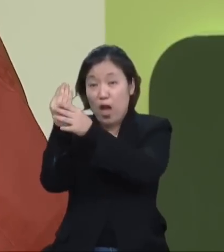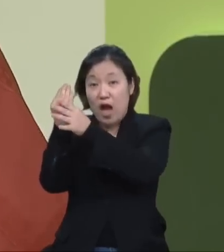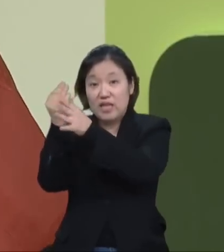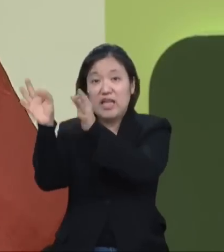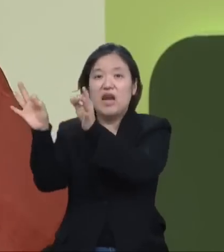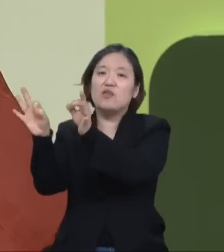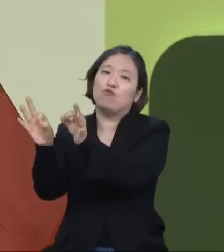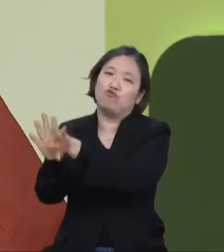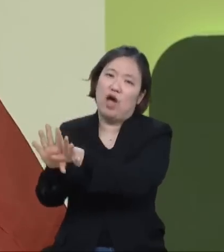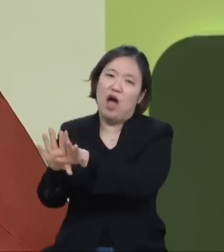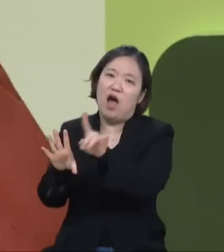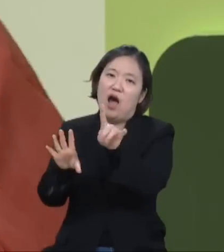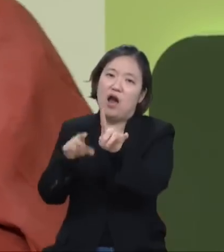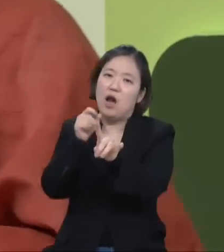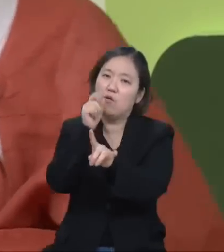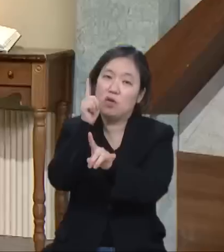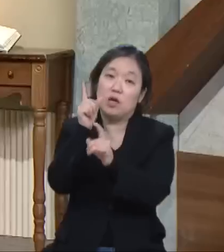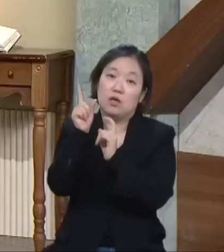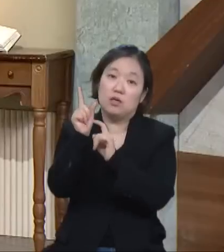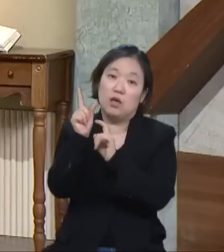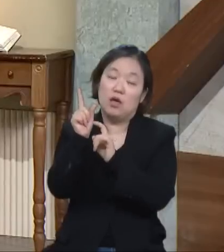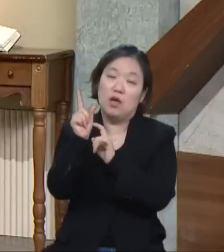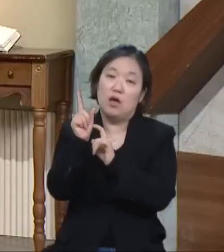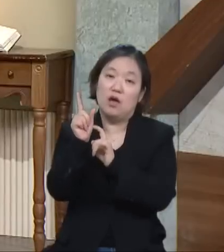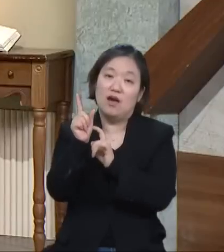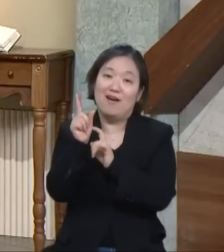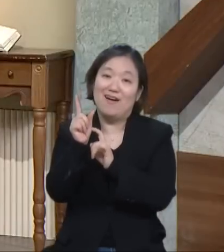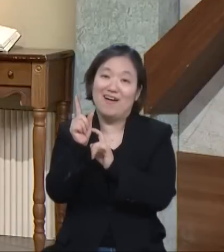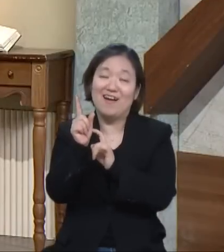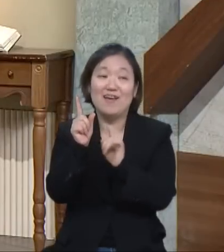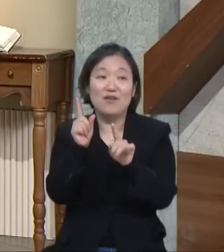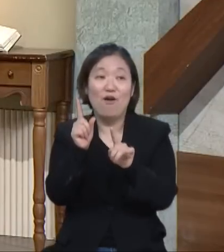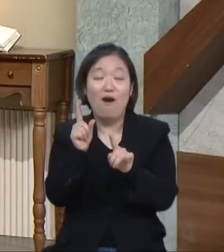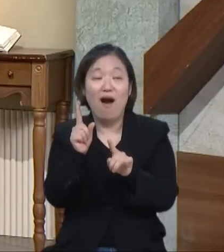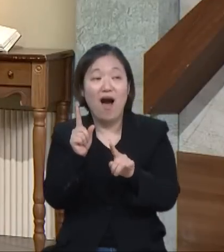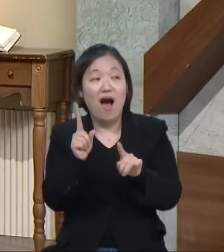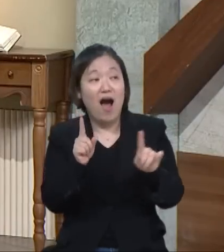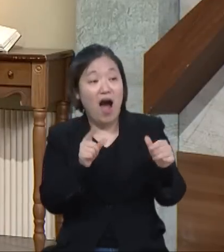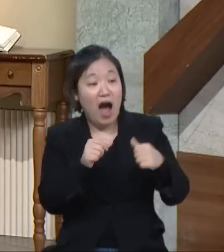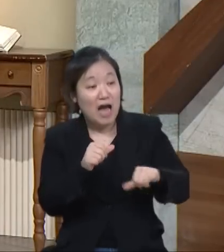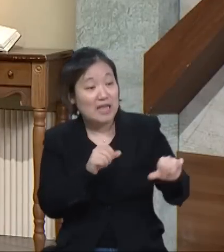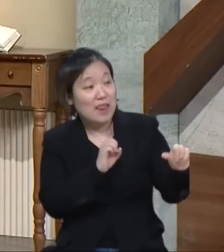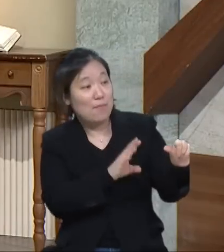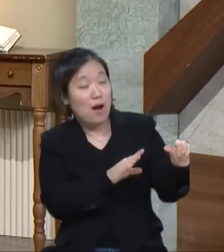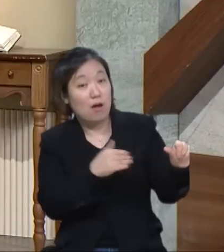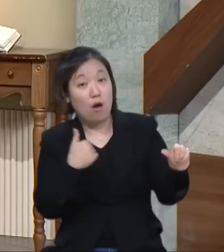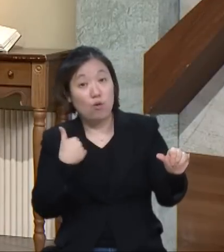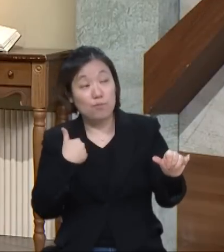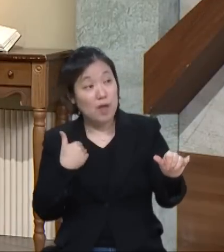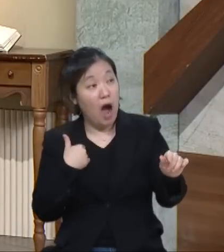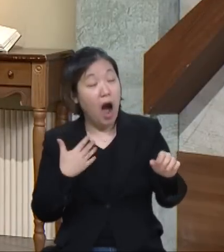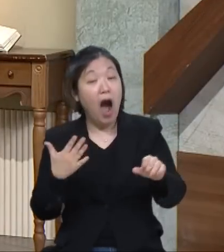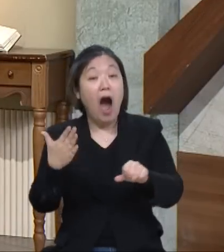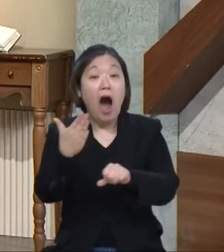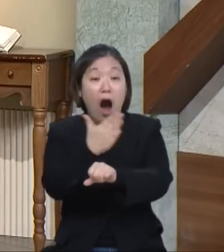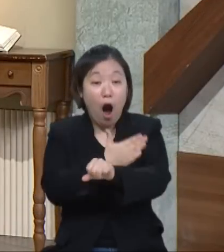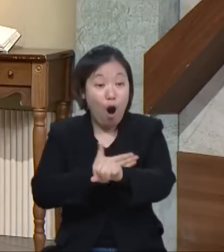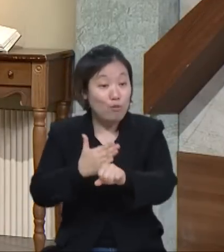그러면서 대선 행보살님이 아들한테 하신 말씀이 야 그럼 나 왜